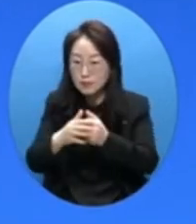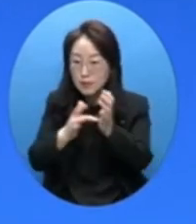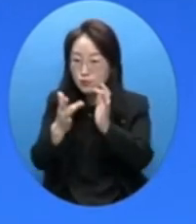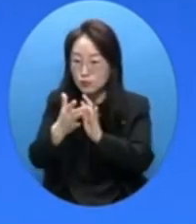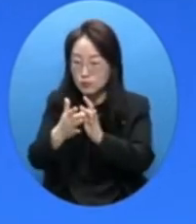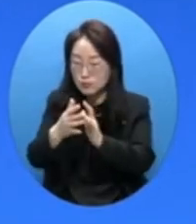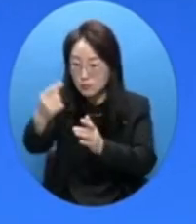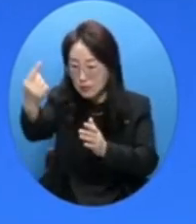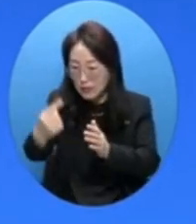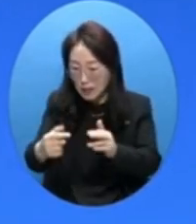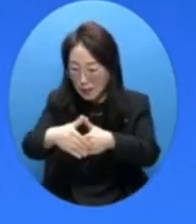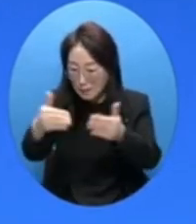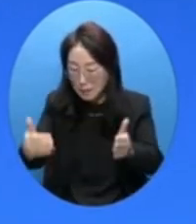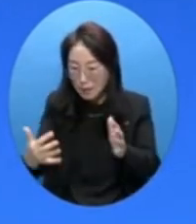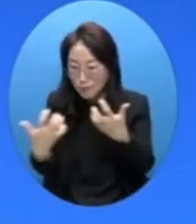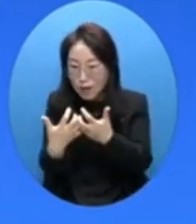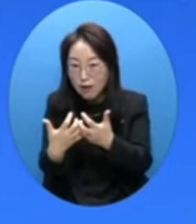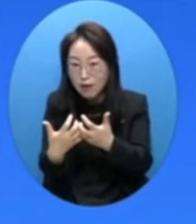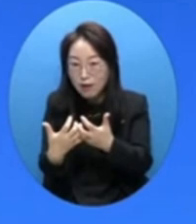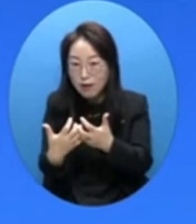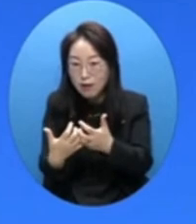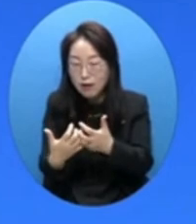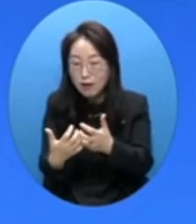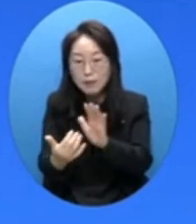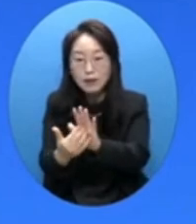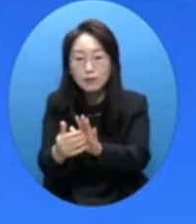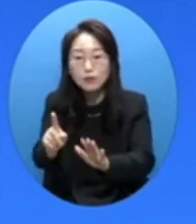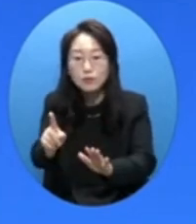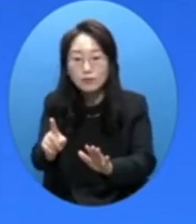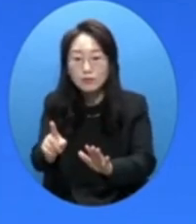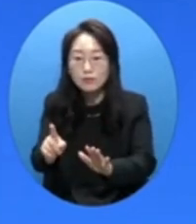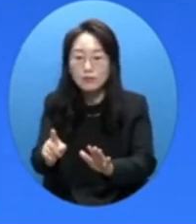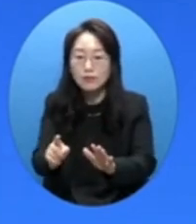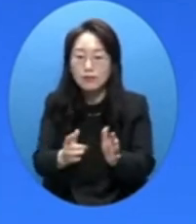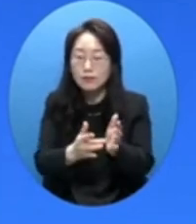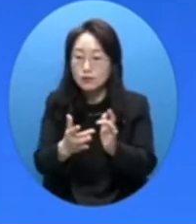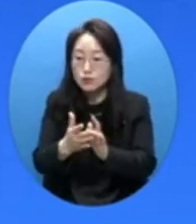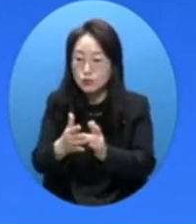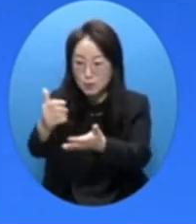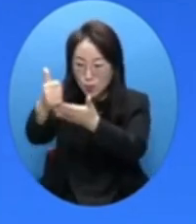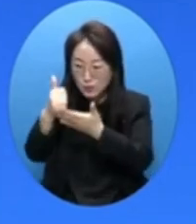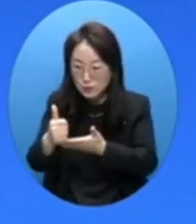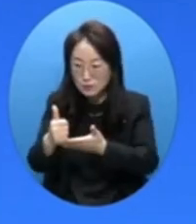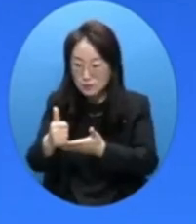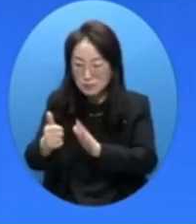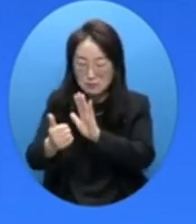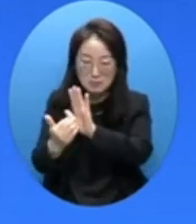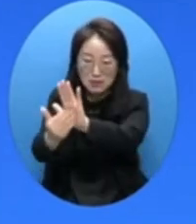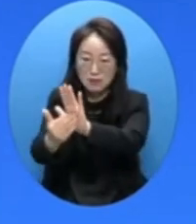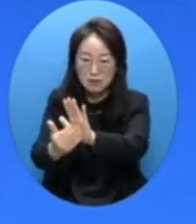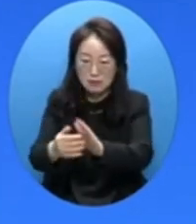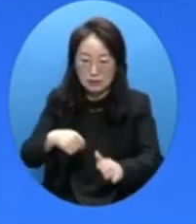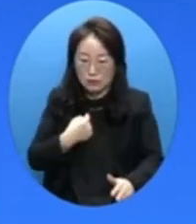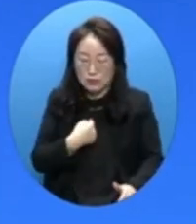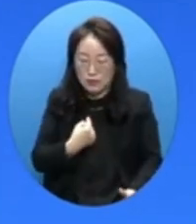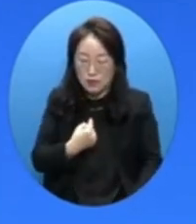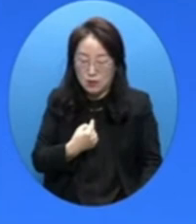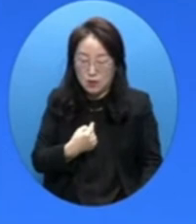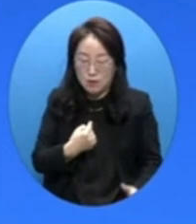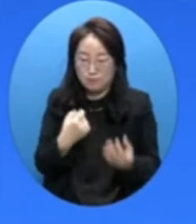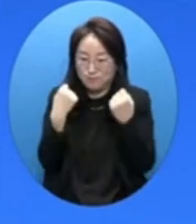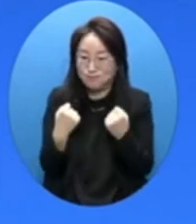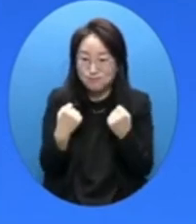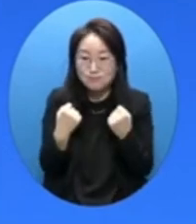없는 혹시 우리가 아닌지 예수님을 모실 자리에 나라고 하는 우상이 딱 자리 잡고 있어서